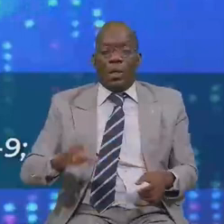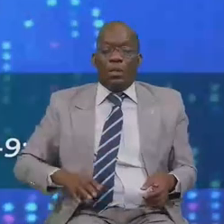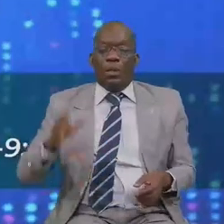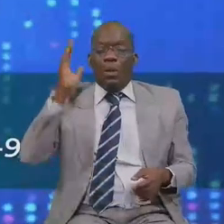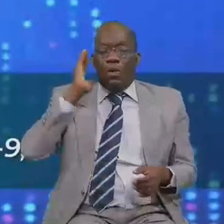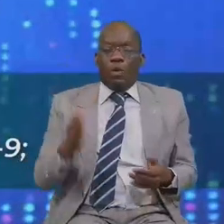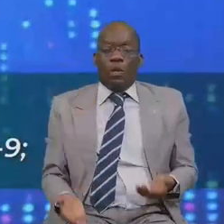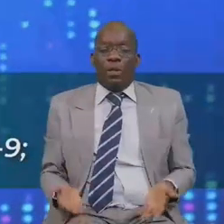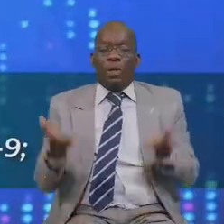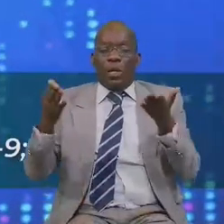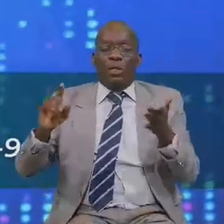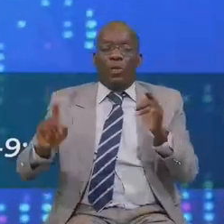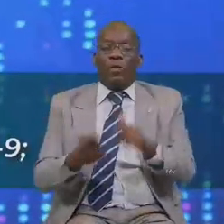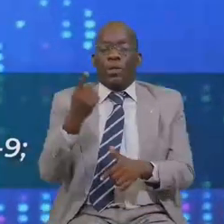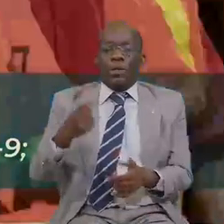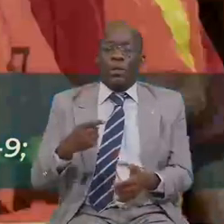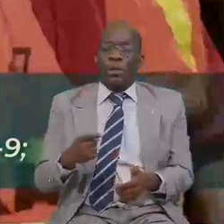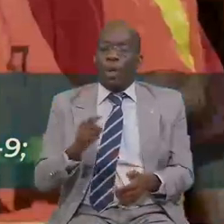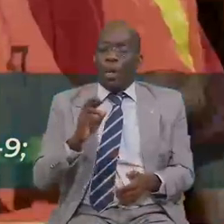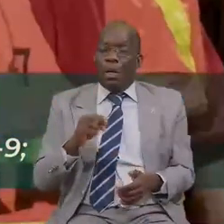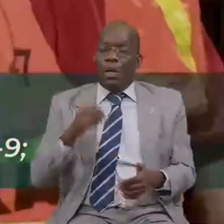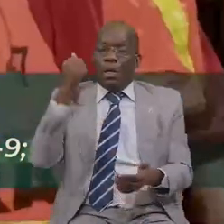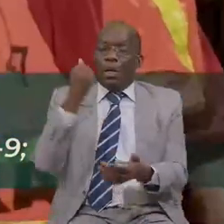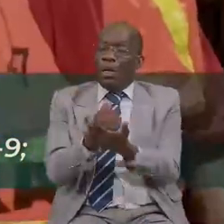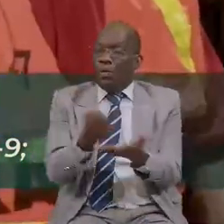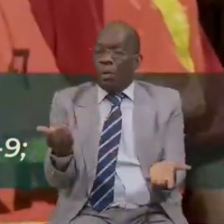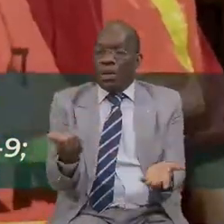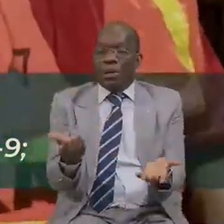ressusciteront premièrement. Je n'ai pas entendu un amen.